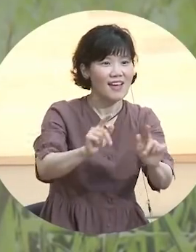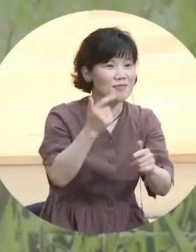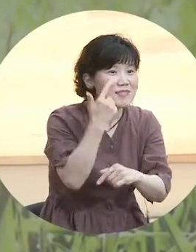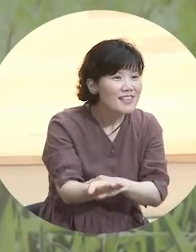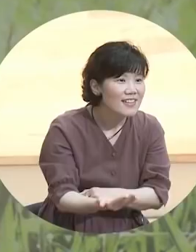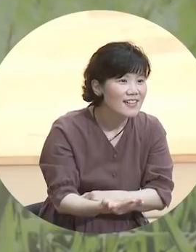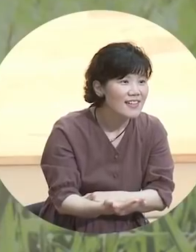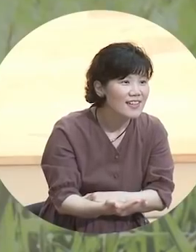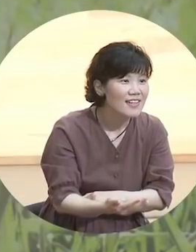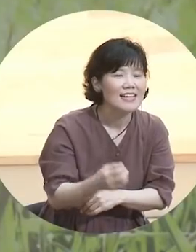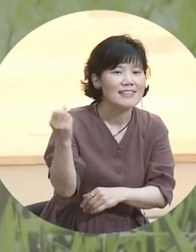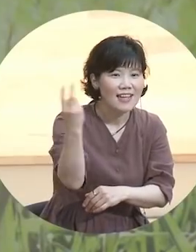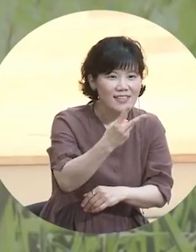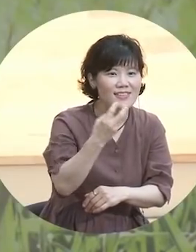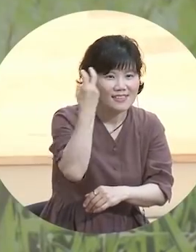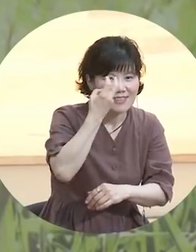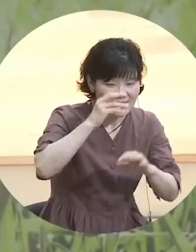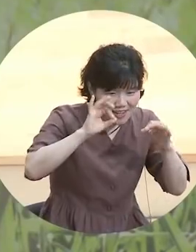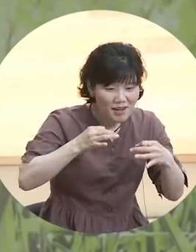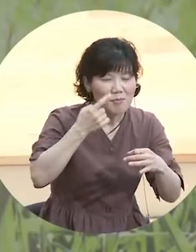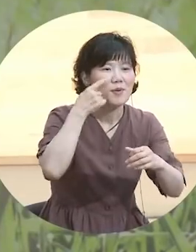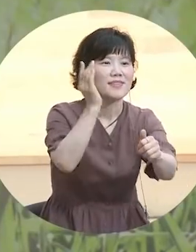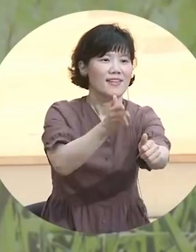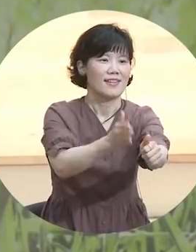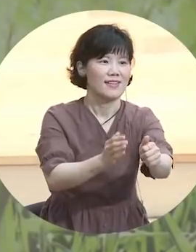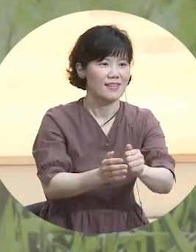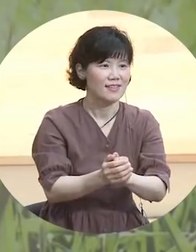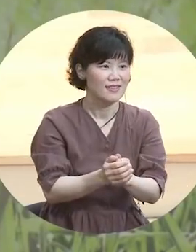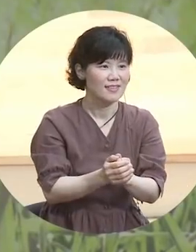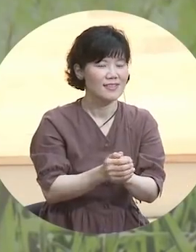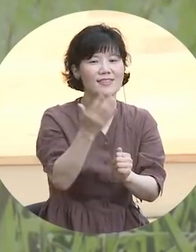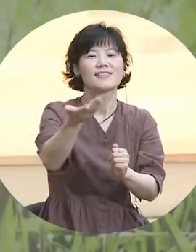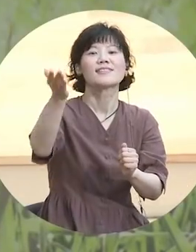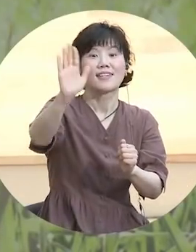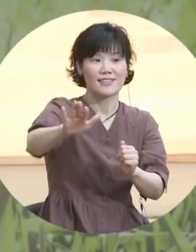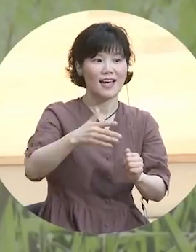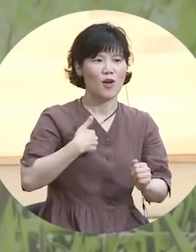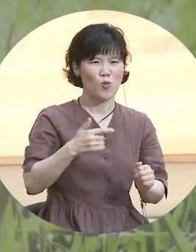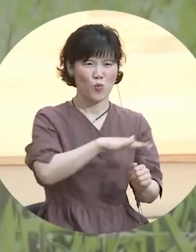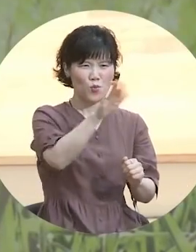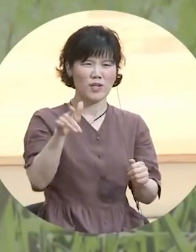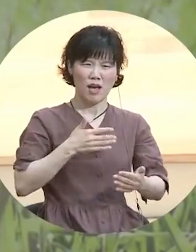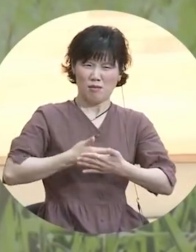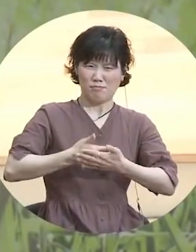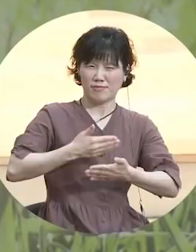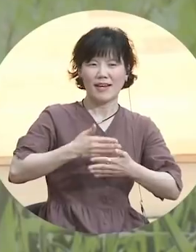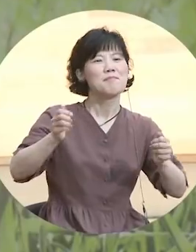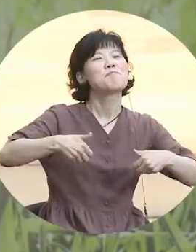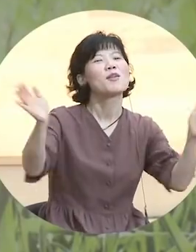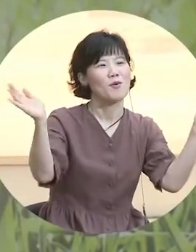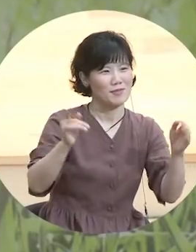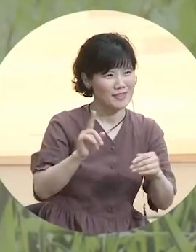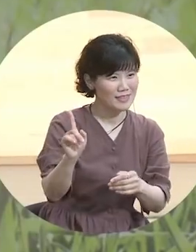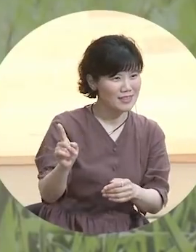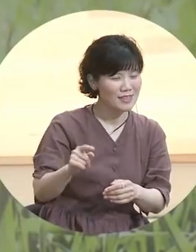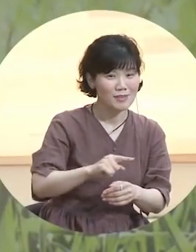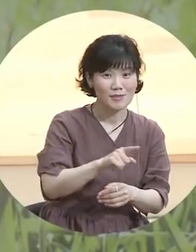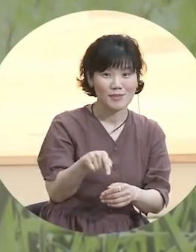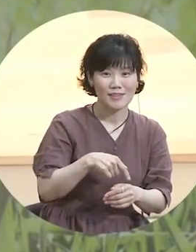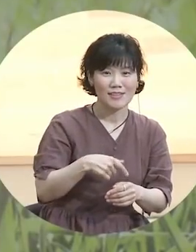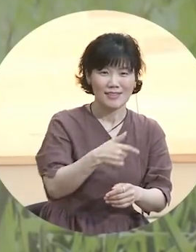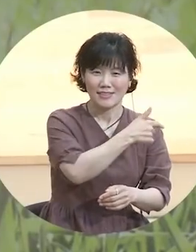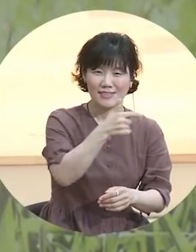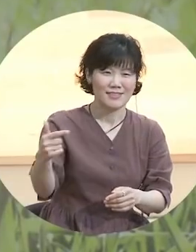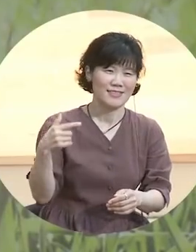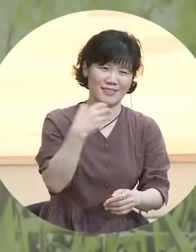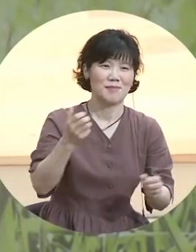아닌가요? 다시 한번 점검하십시다. 그러나 여러분, 우리가 불안해하지 않아도 되는 것은, 우리가 지나치게